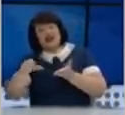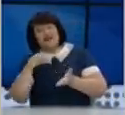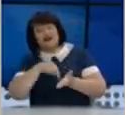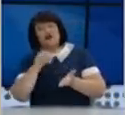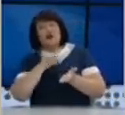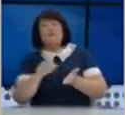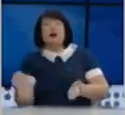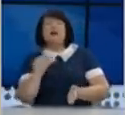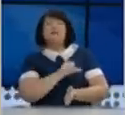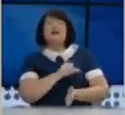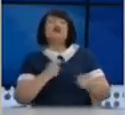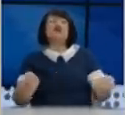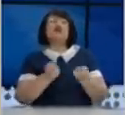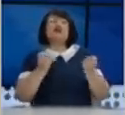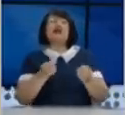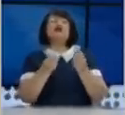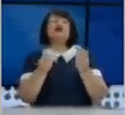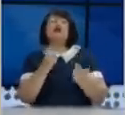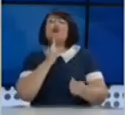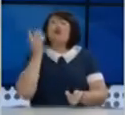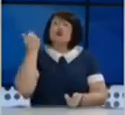τις πρακτικές σύγχυσης εποχής.